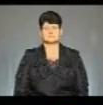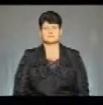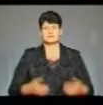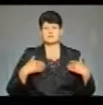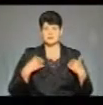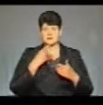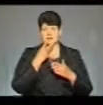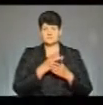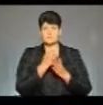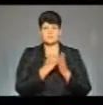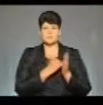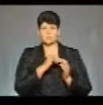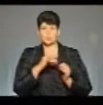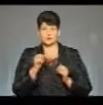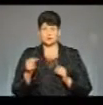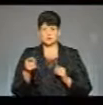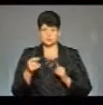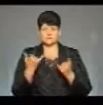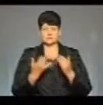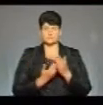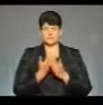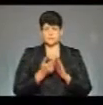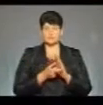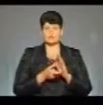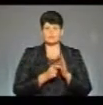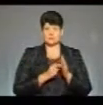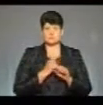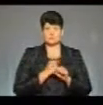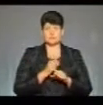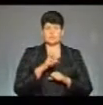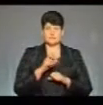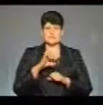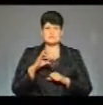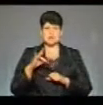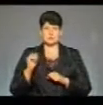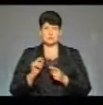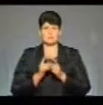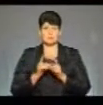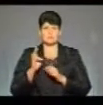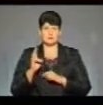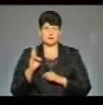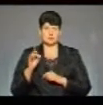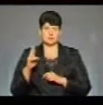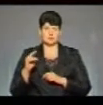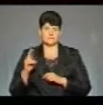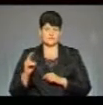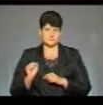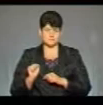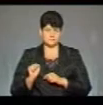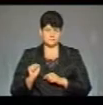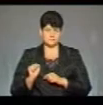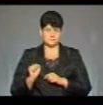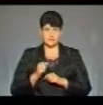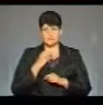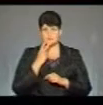Вітаю глядачів телеканалу ЮА Тернопіль. В ефірі новини. У студії Богдана Сарабун, сурдопереклад Надія Коцовська. Дивіться